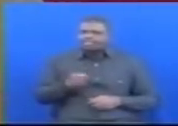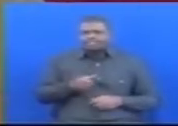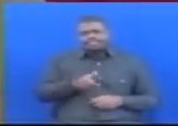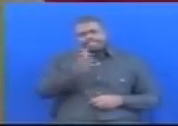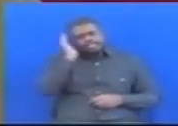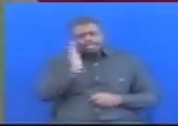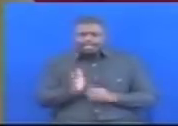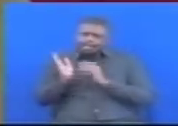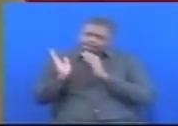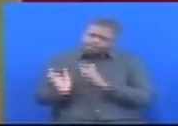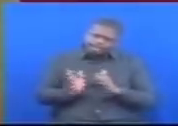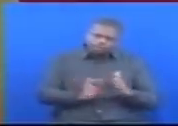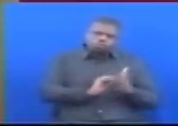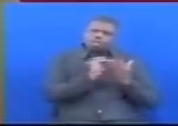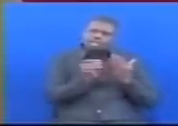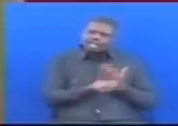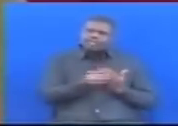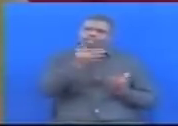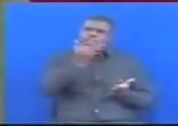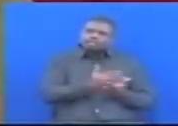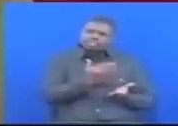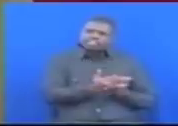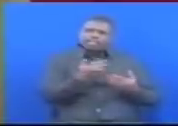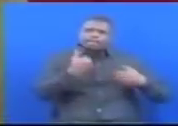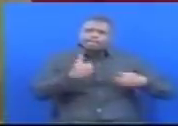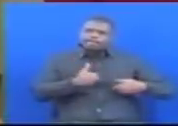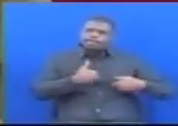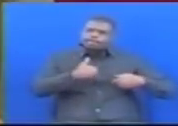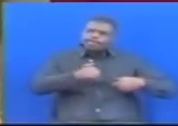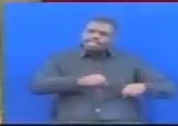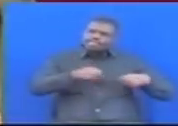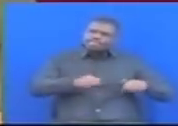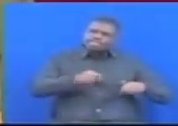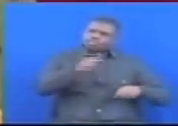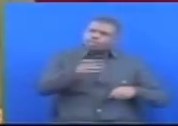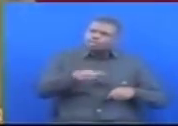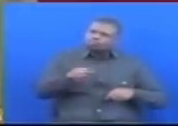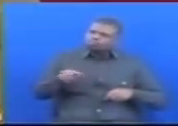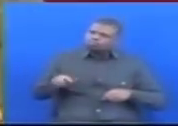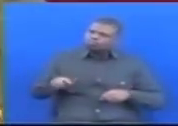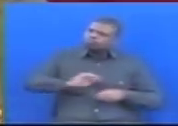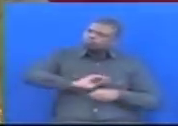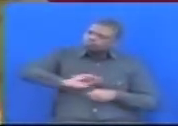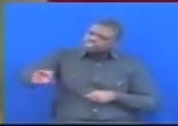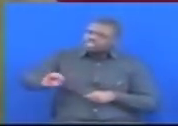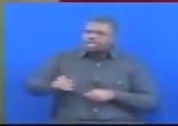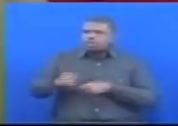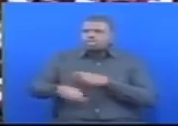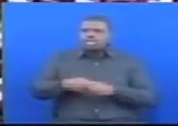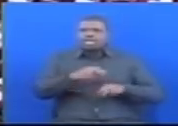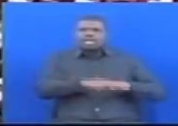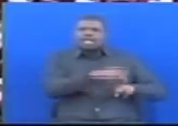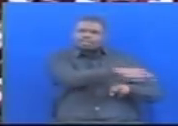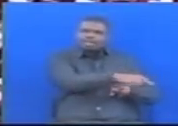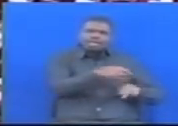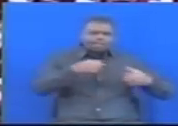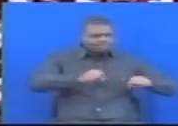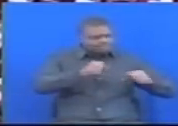ina mpango gani kuwarudishia hawa watu pikipiki zao ambao kwa kuendelea kukaa pale zidi kuharibika?